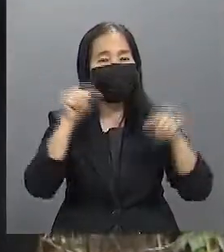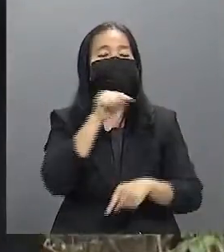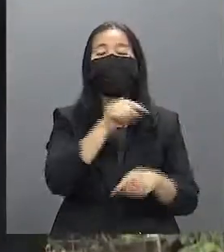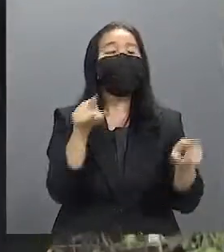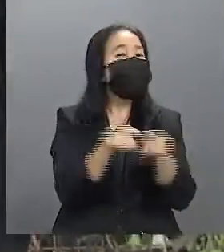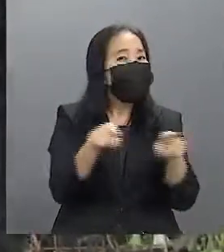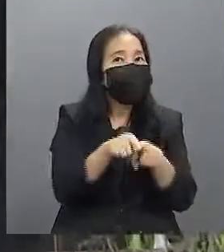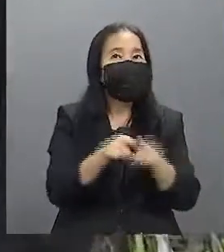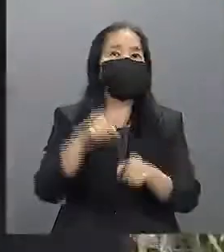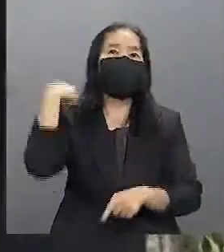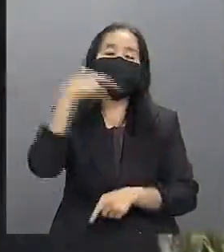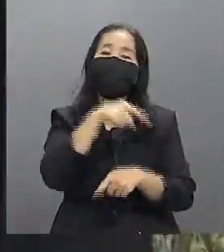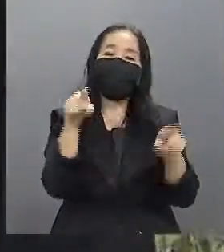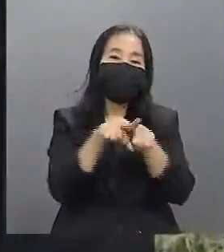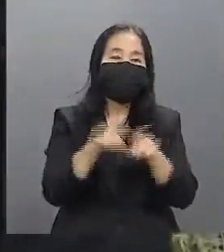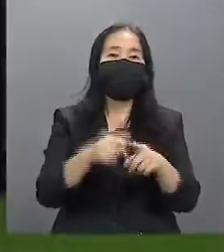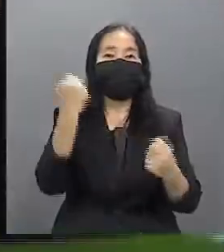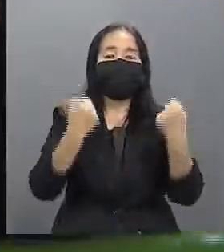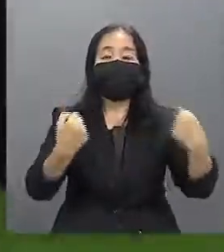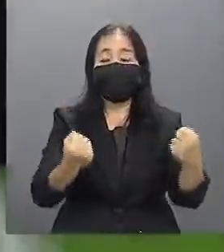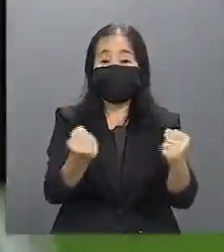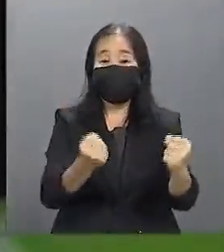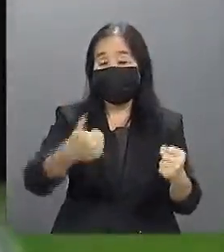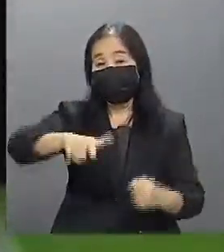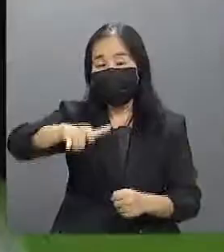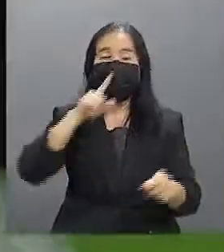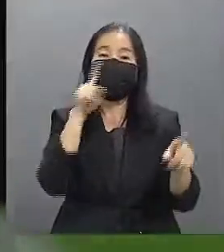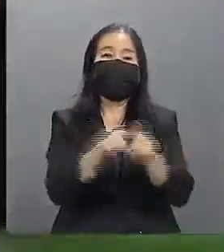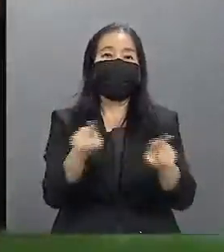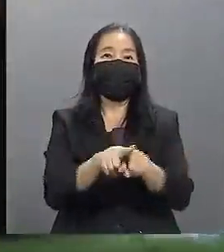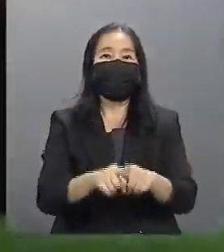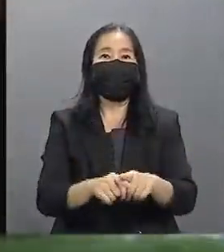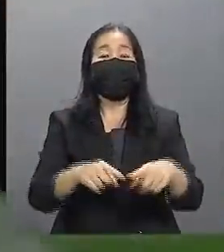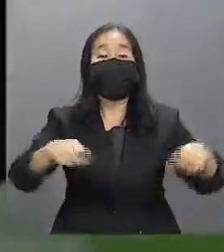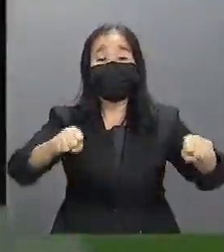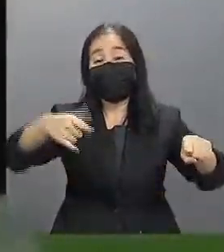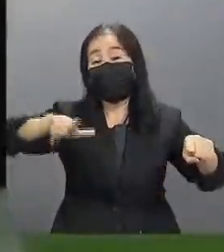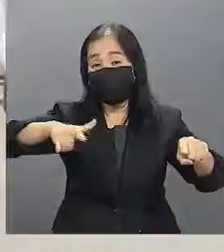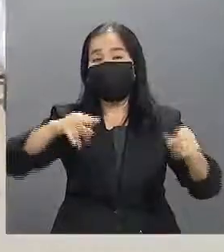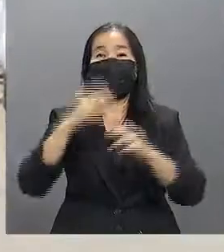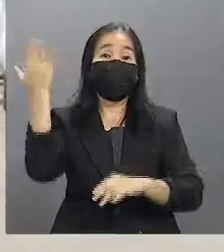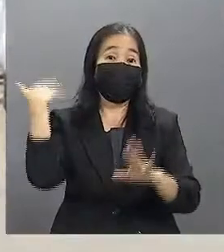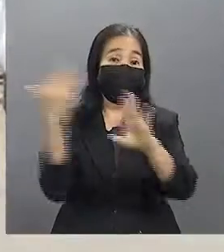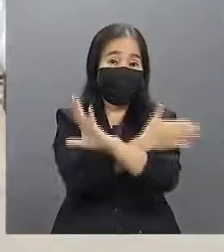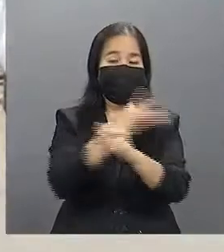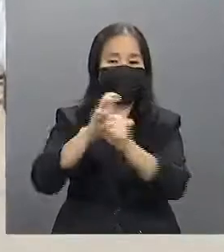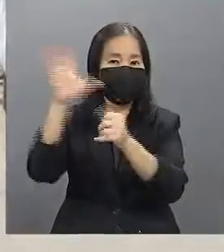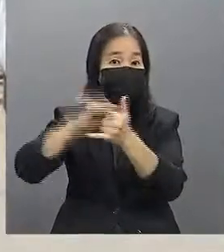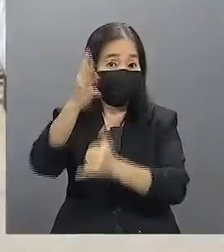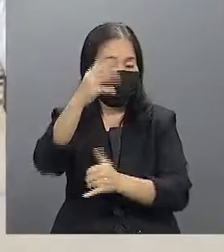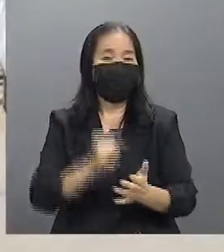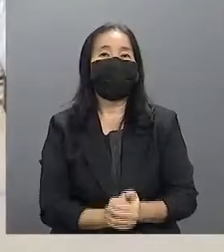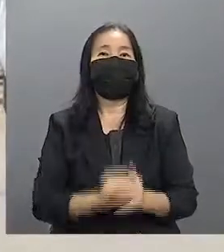พ้นคนขับรถสามล้อรับจ้างเปิดเผยว่าช่วงที่ยังไม่มี cov 19กลุ่มผู้ขับรถตุ๊กตุ๊ก